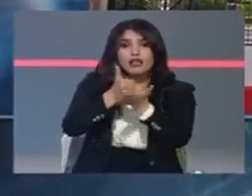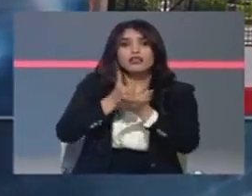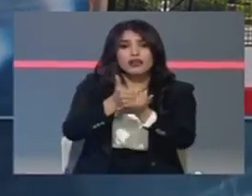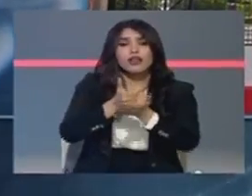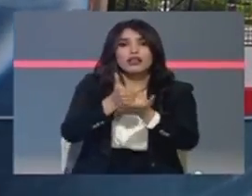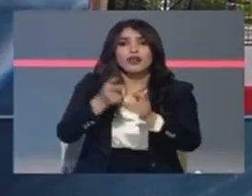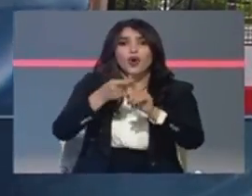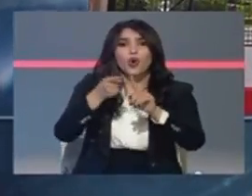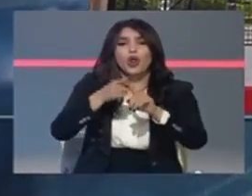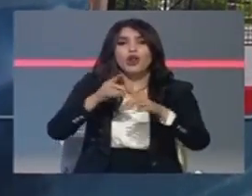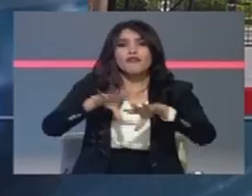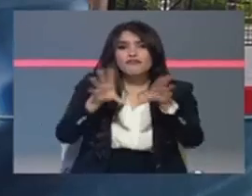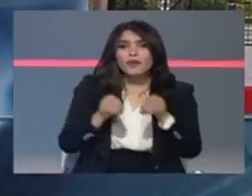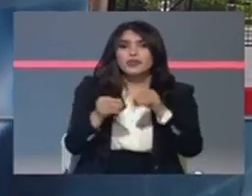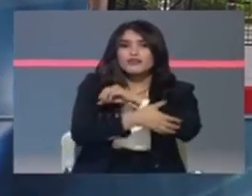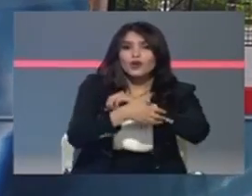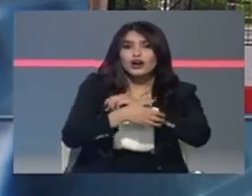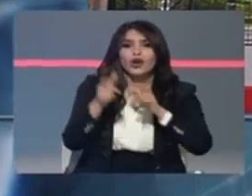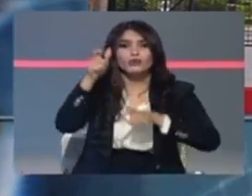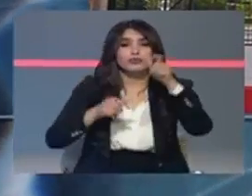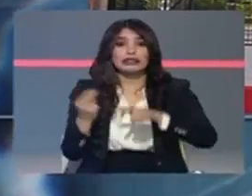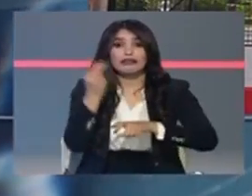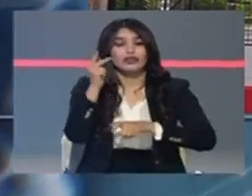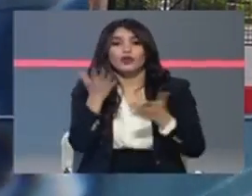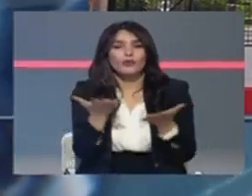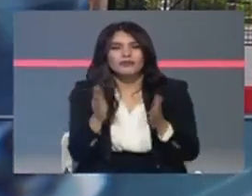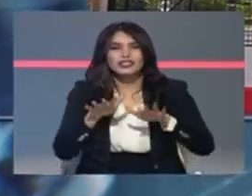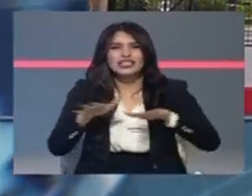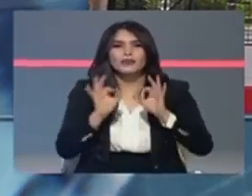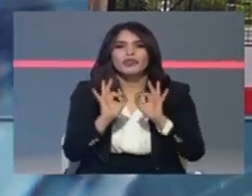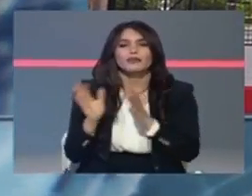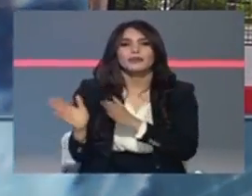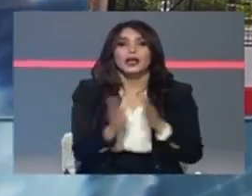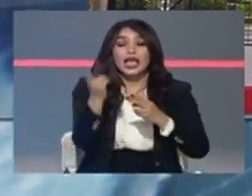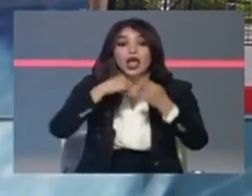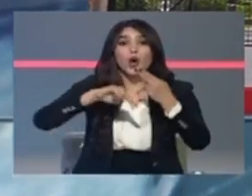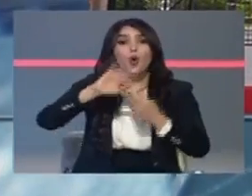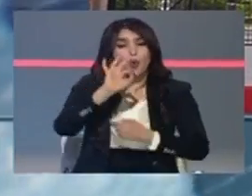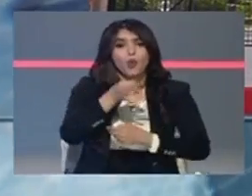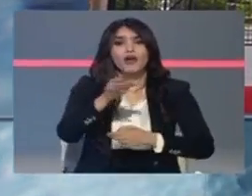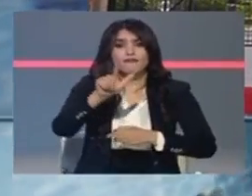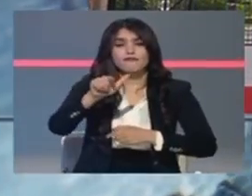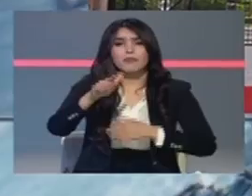المساعدة المادية والنفسية للإحاطة بهم؟ احنا عنا الامكانيات